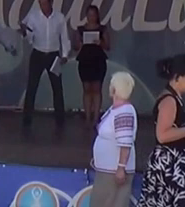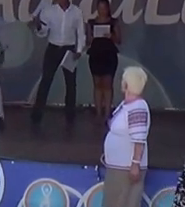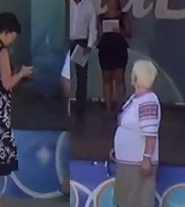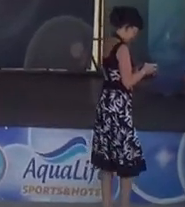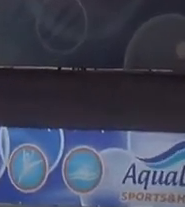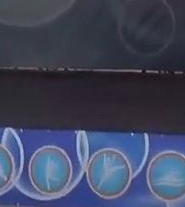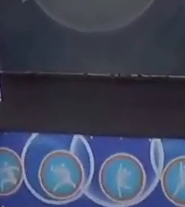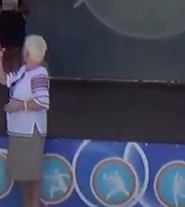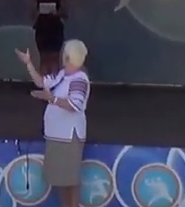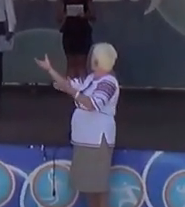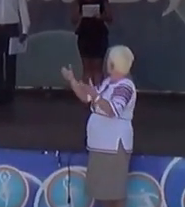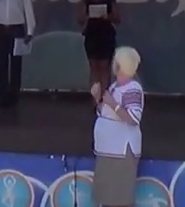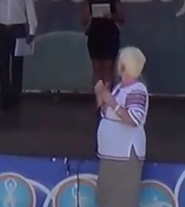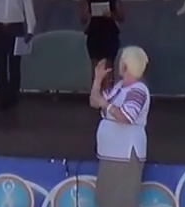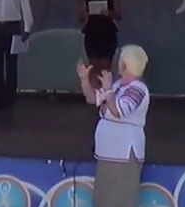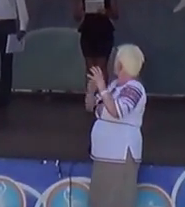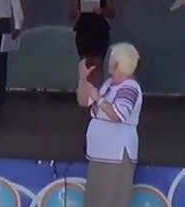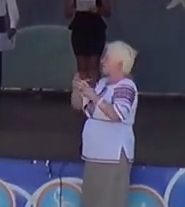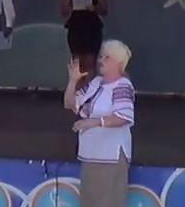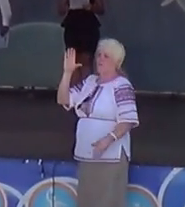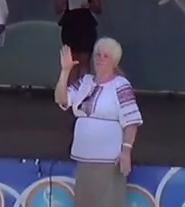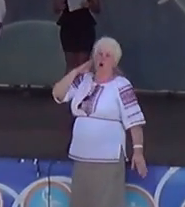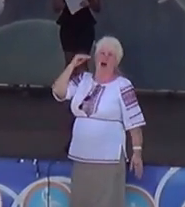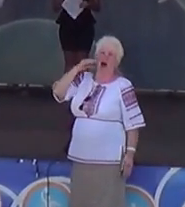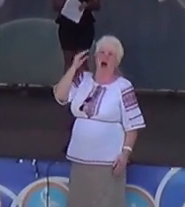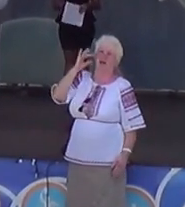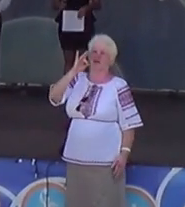Гимн принимающей стороны, гимн Болгарии.